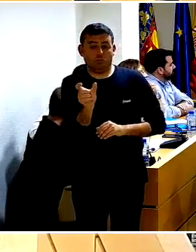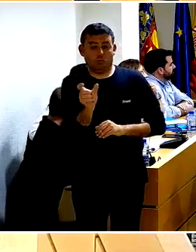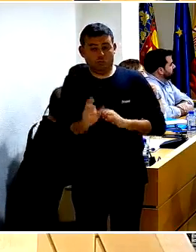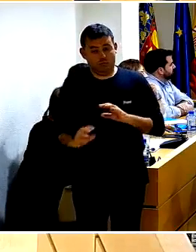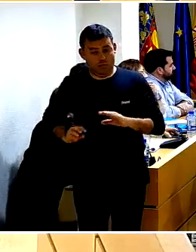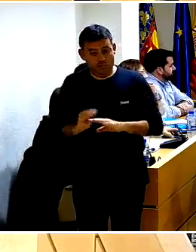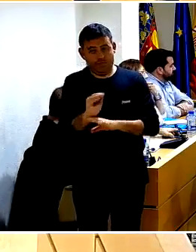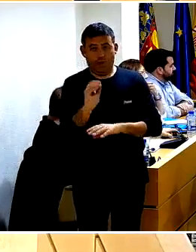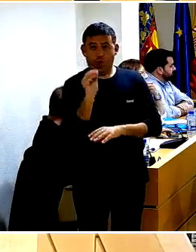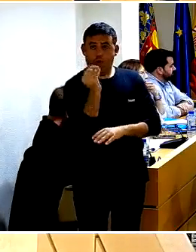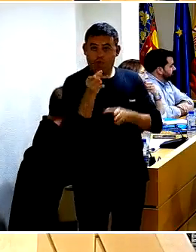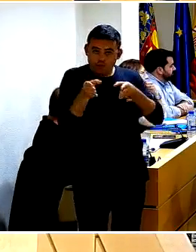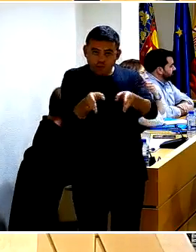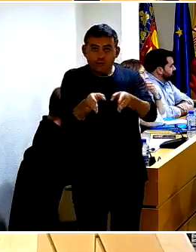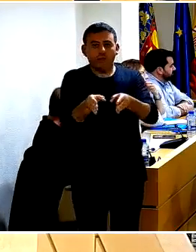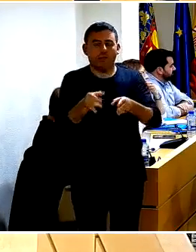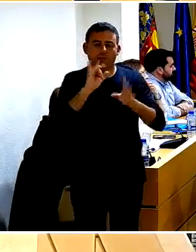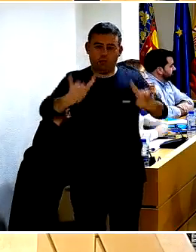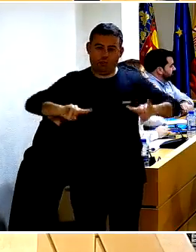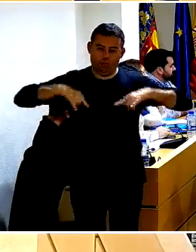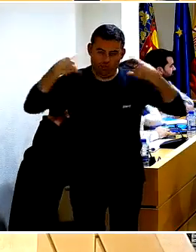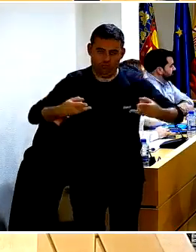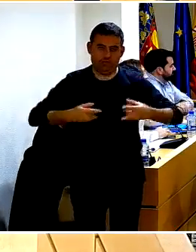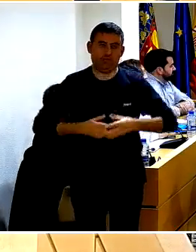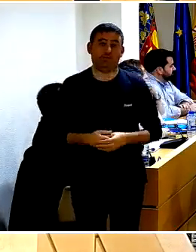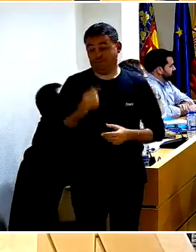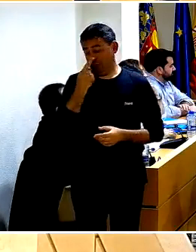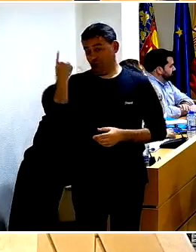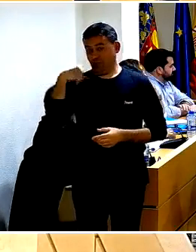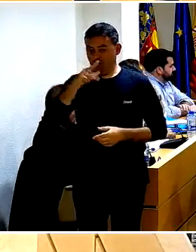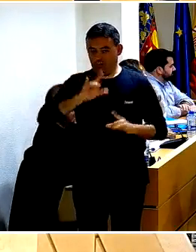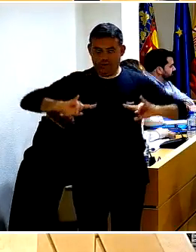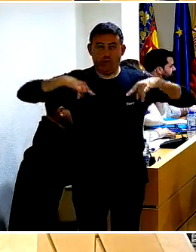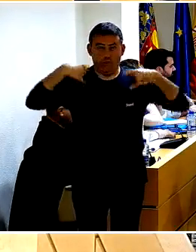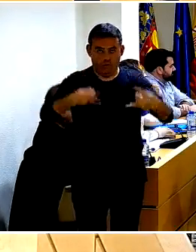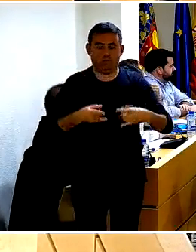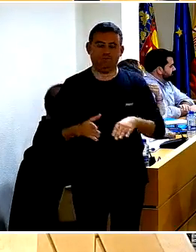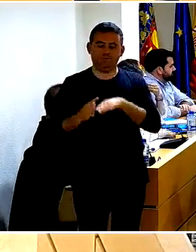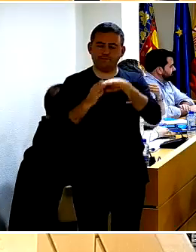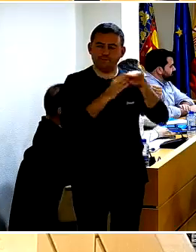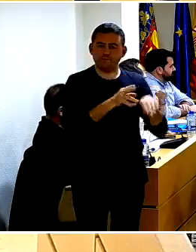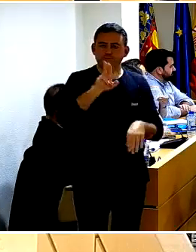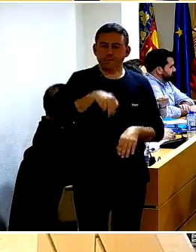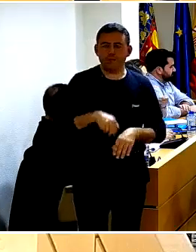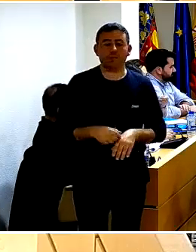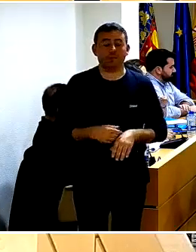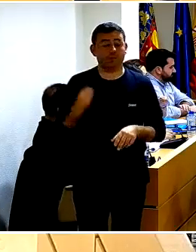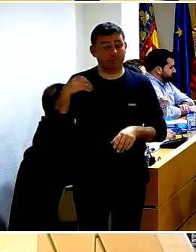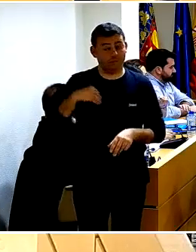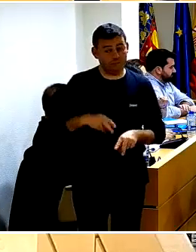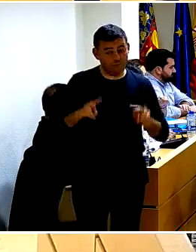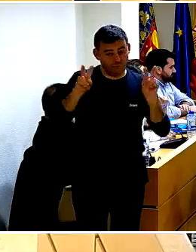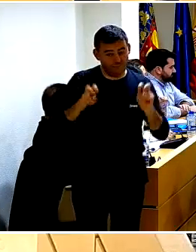la quantitat que n'hi havia de l'any anterior. Després, a veure, criticar que n'hi ha